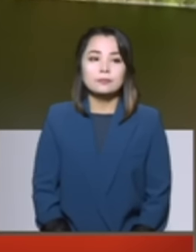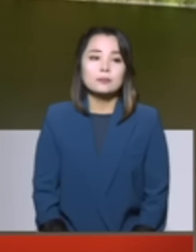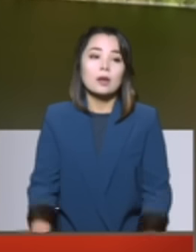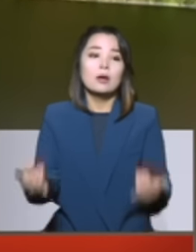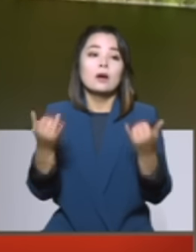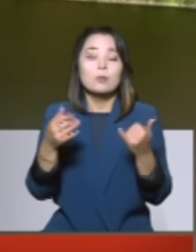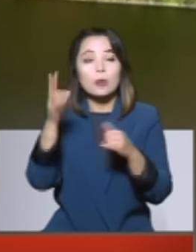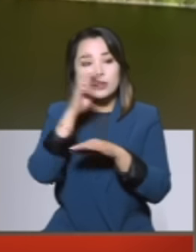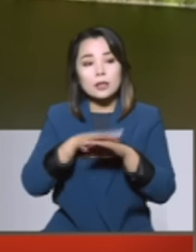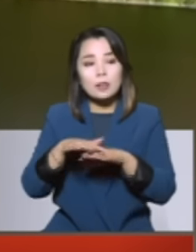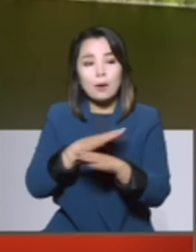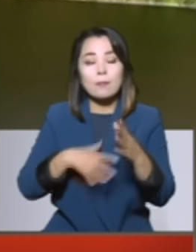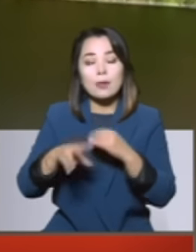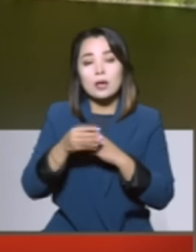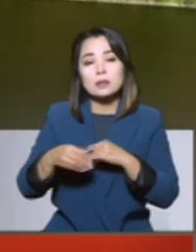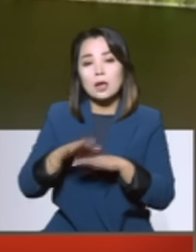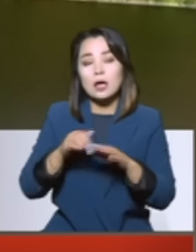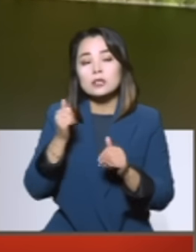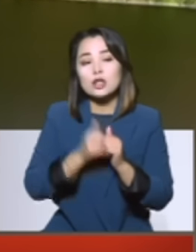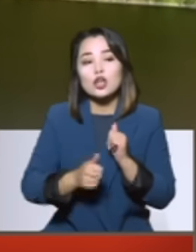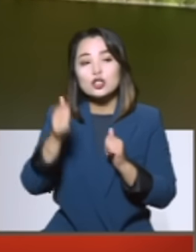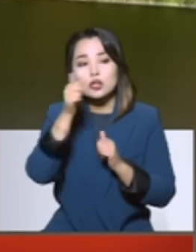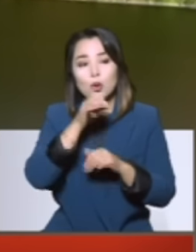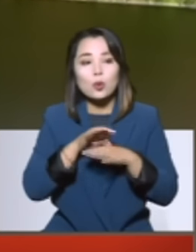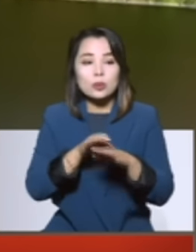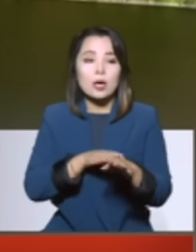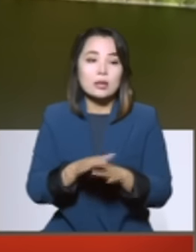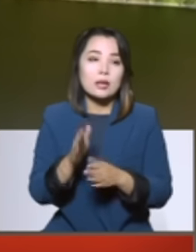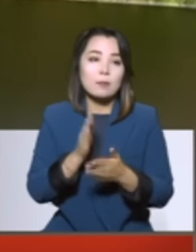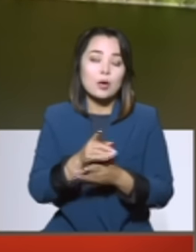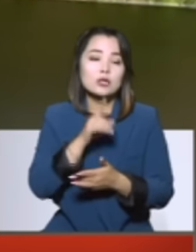Бүгін еліміздің барлық өңірінде жыл сайын өтетін